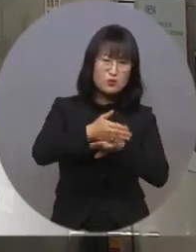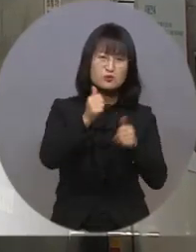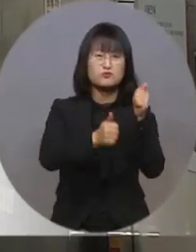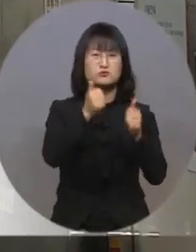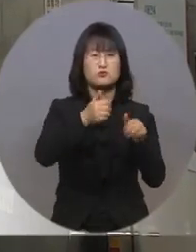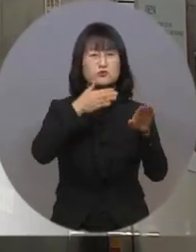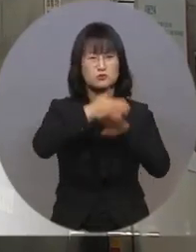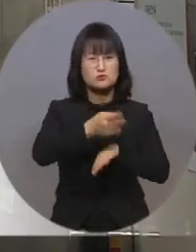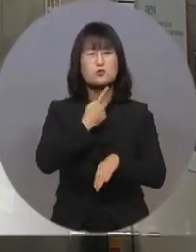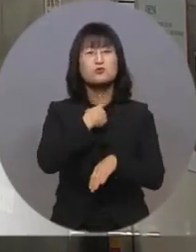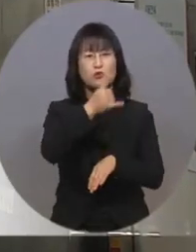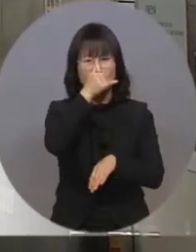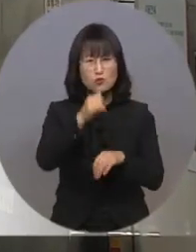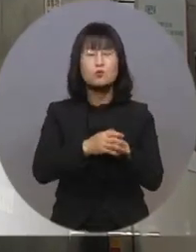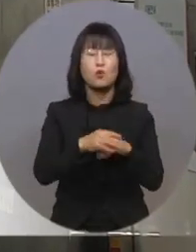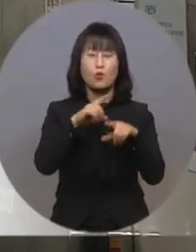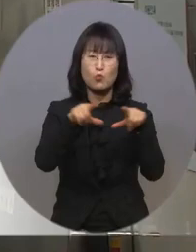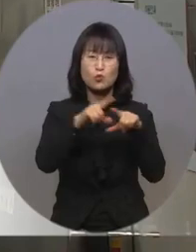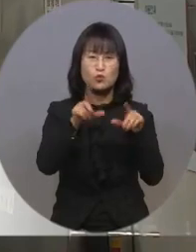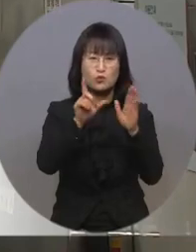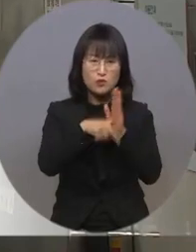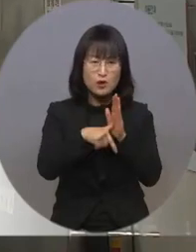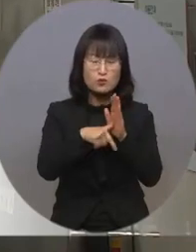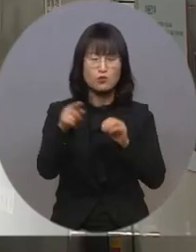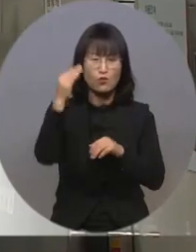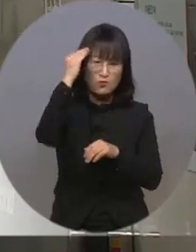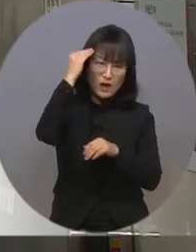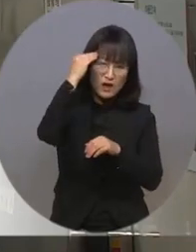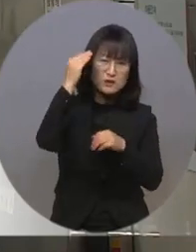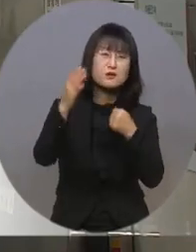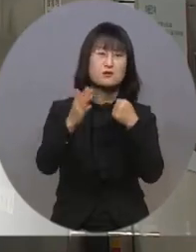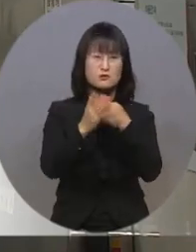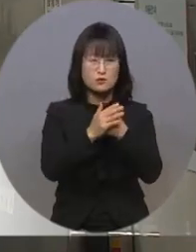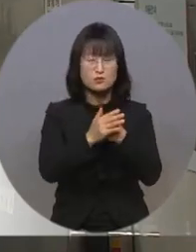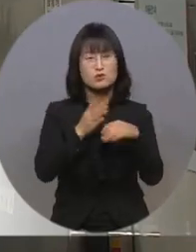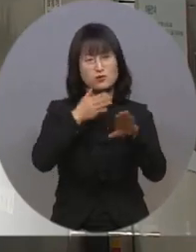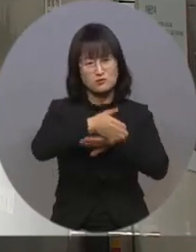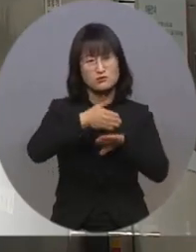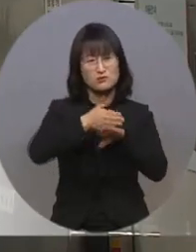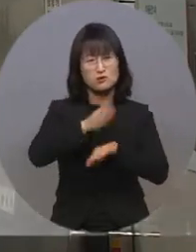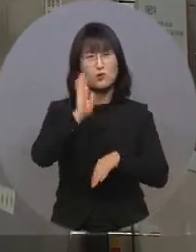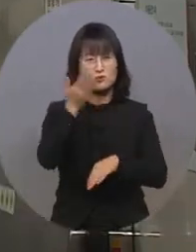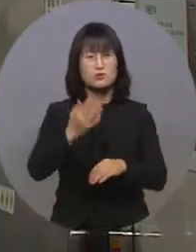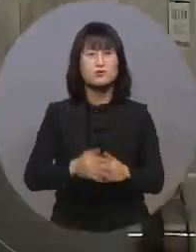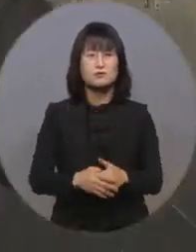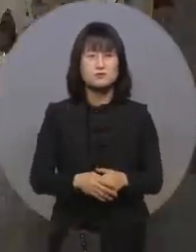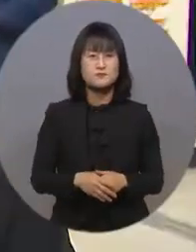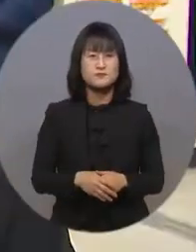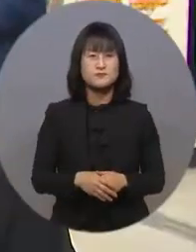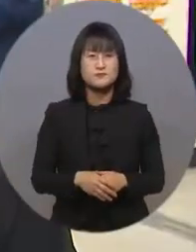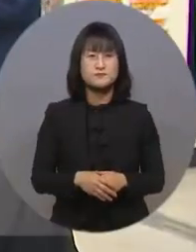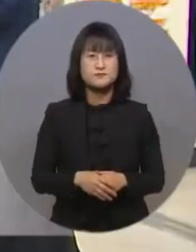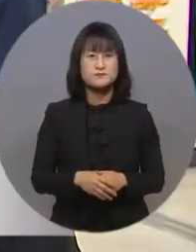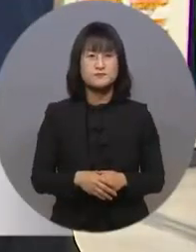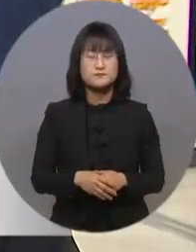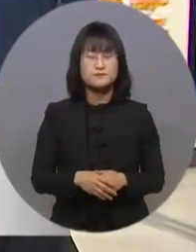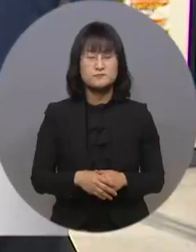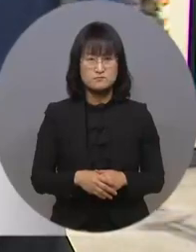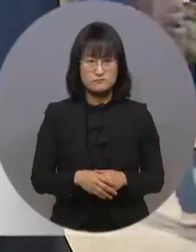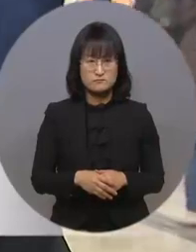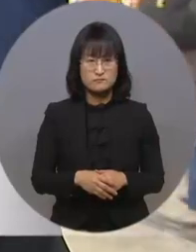적이 있고 수업 평소에도 이렇게 좀 자주 늦는 편이었던 것 같아요. 좀